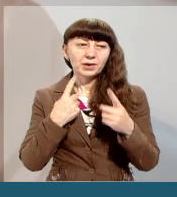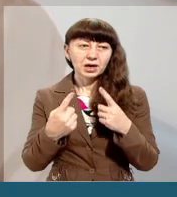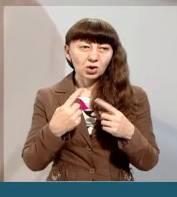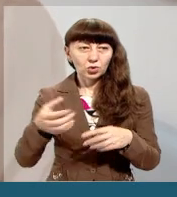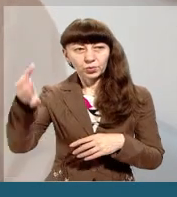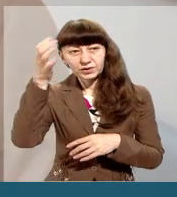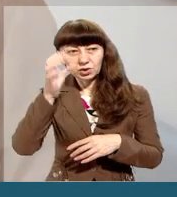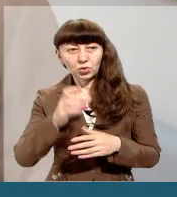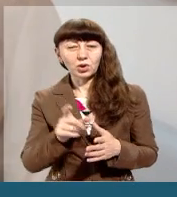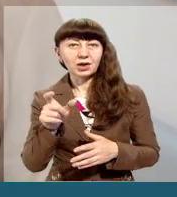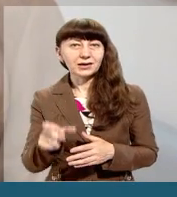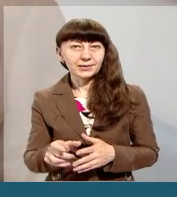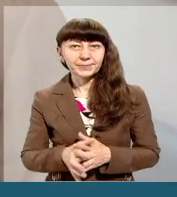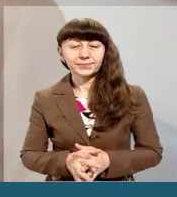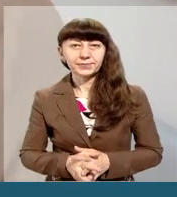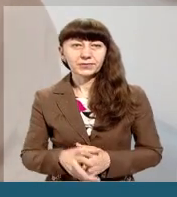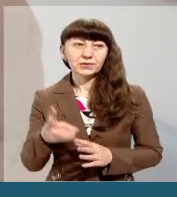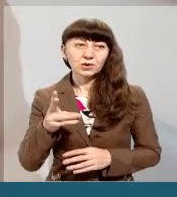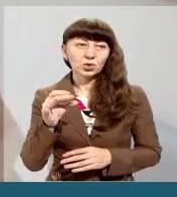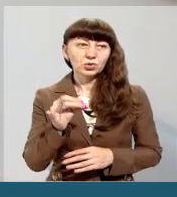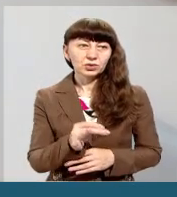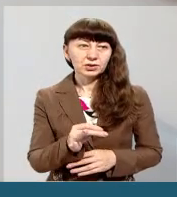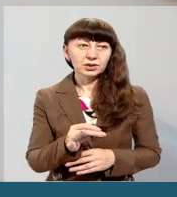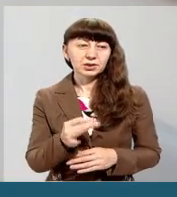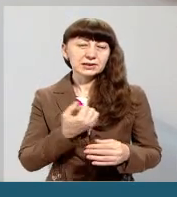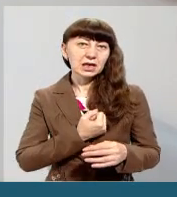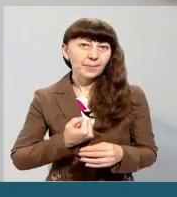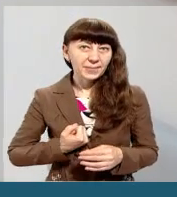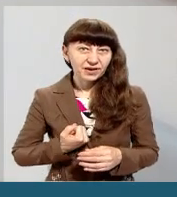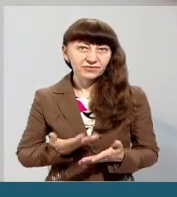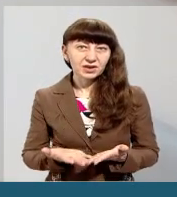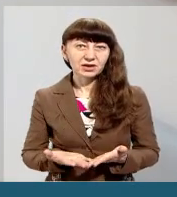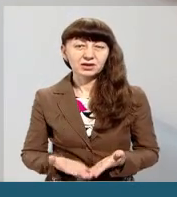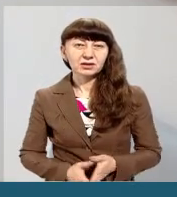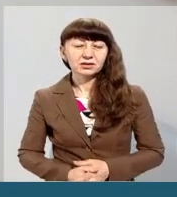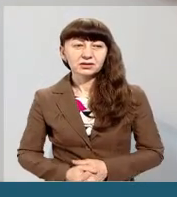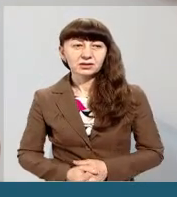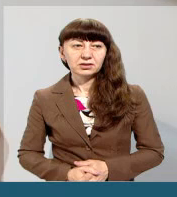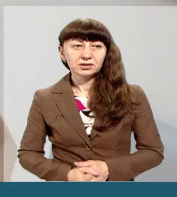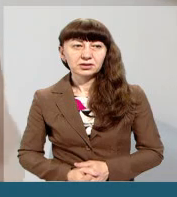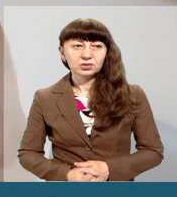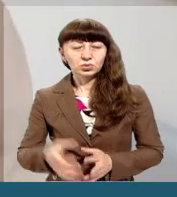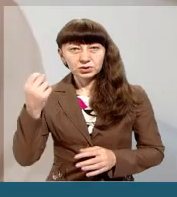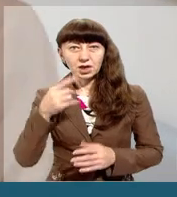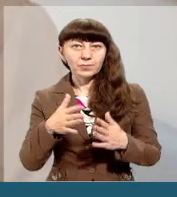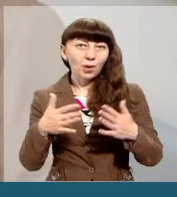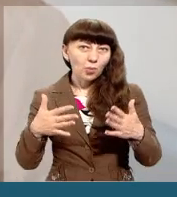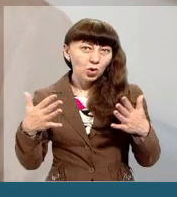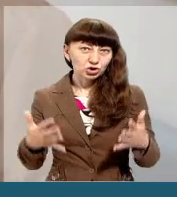проконсультироваться у психолога, ну и терапевта, ну и знать